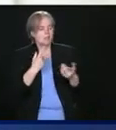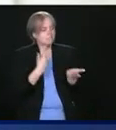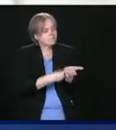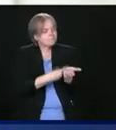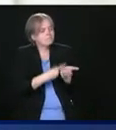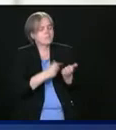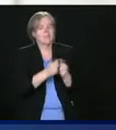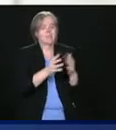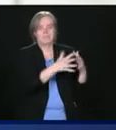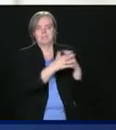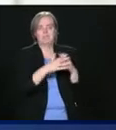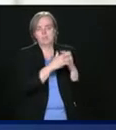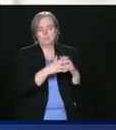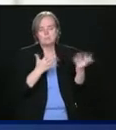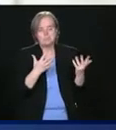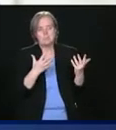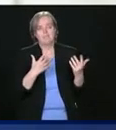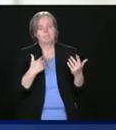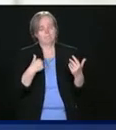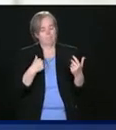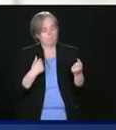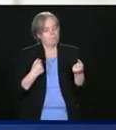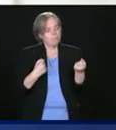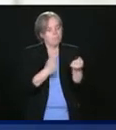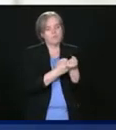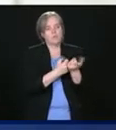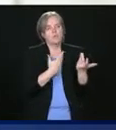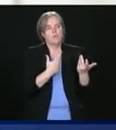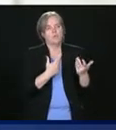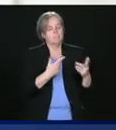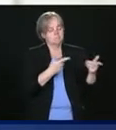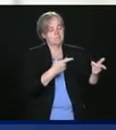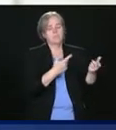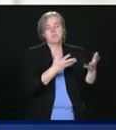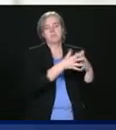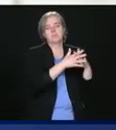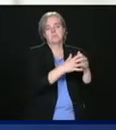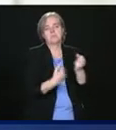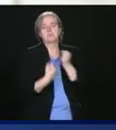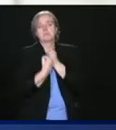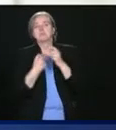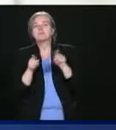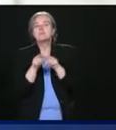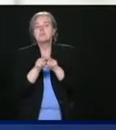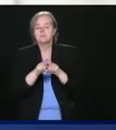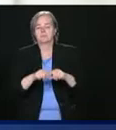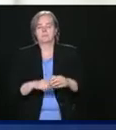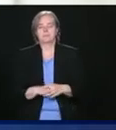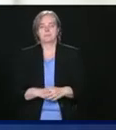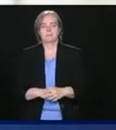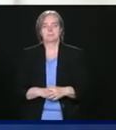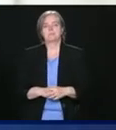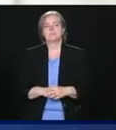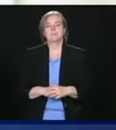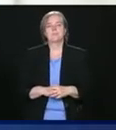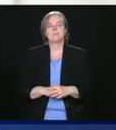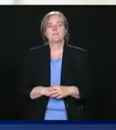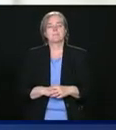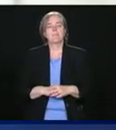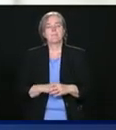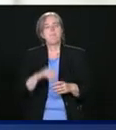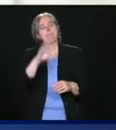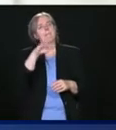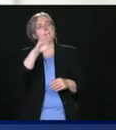efforts. On va continuer nos discussions avec les États-Unis, avec le monde entier. pour s'assurer, évidemment,